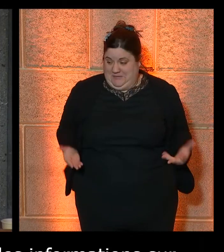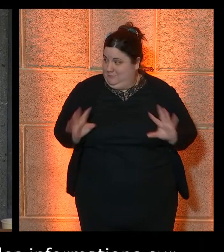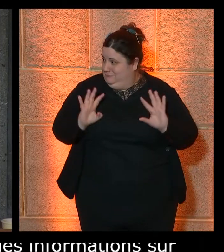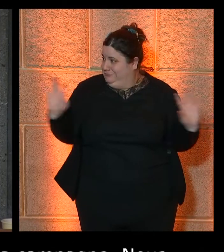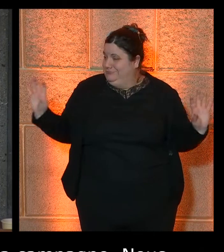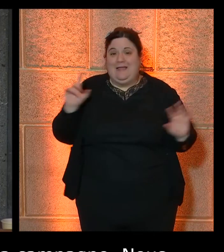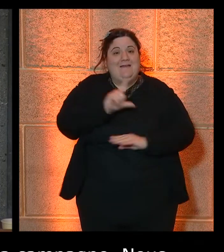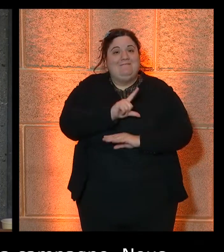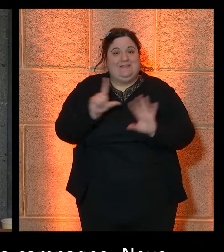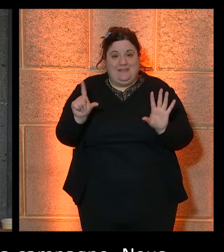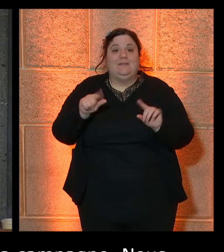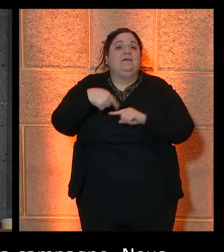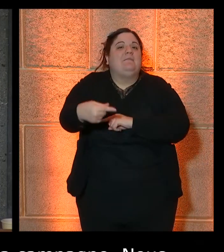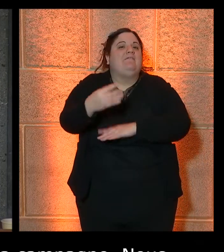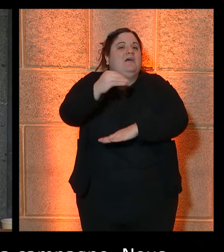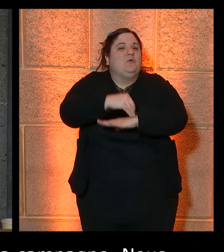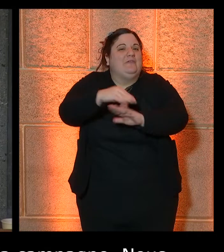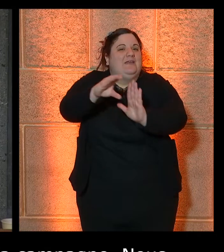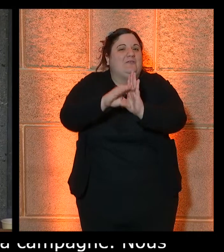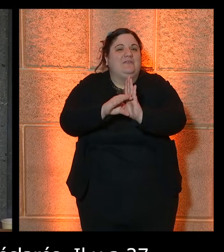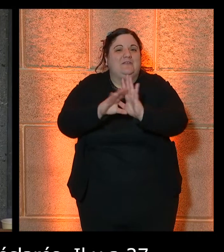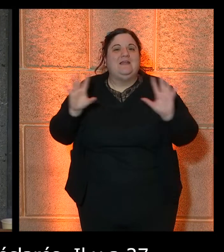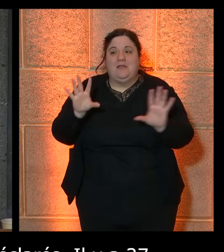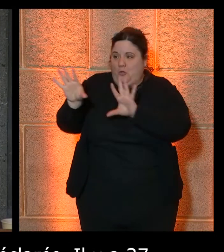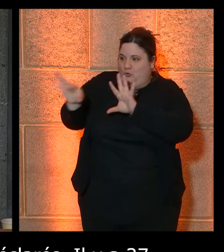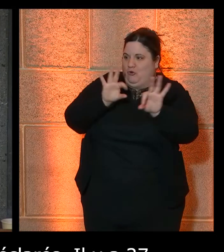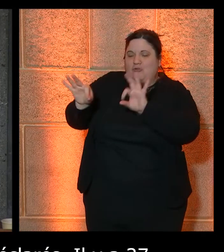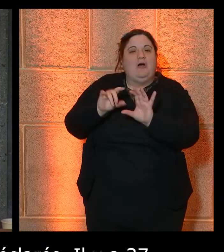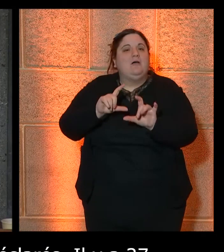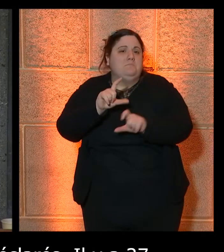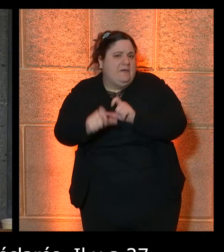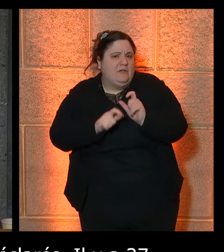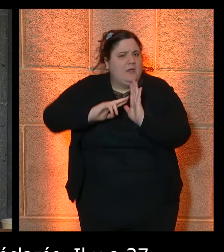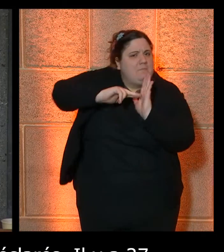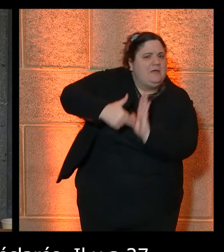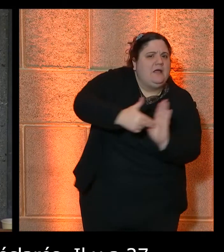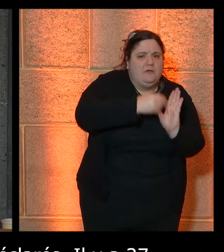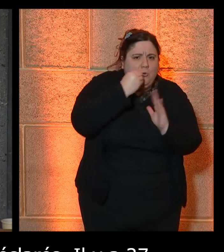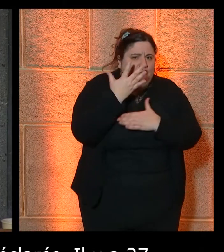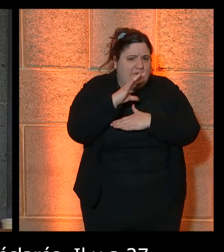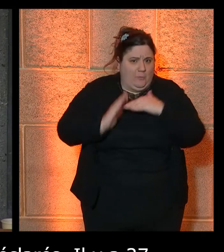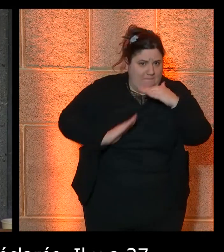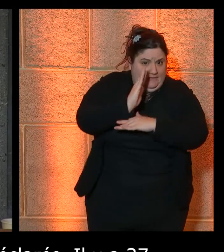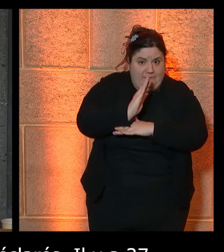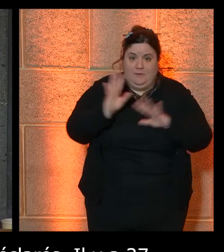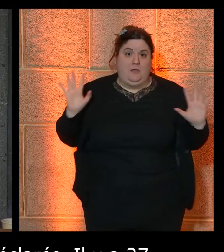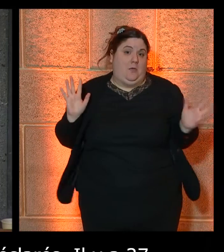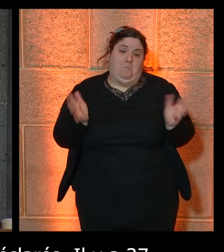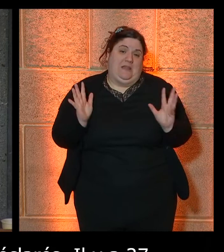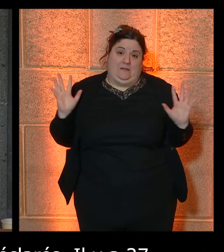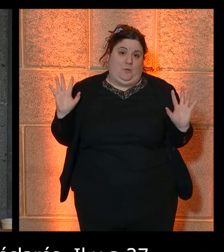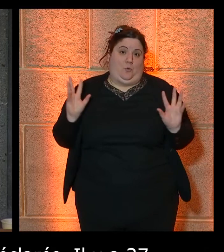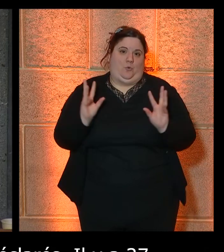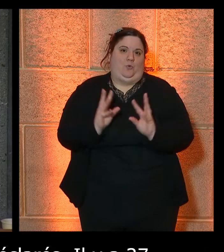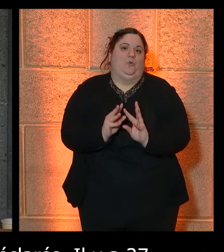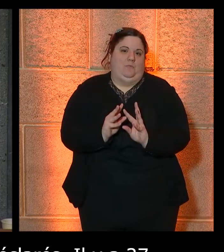Conseil constitutionnel va déclarer la liste des candidats qui ont les 500 parrainages nécessaires pour pouvoir se présenter à